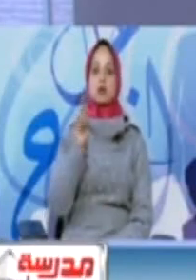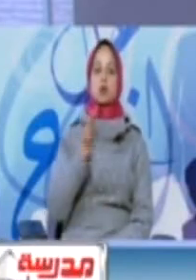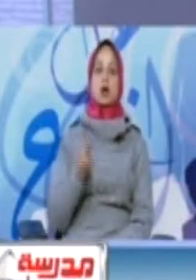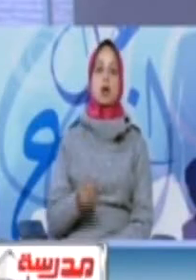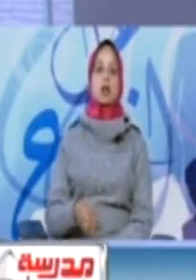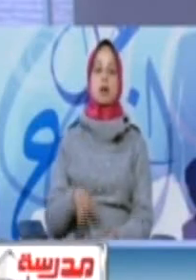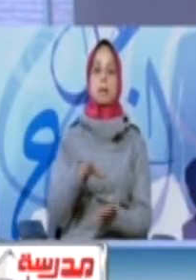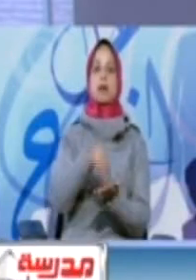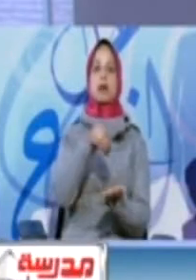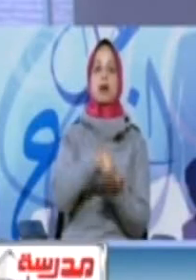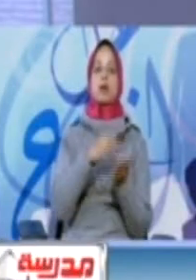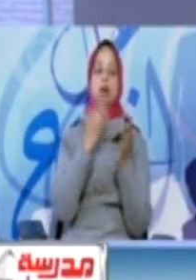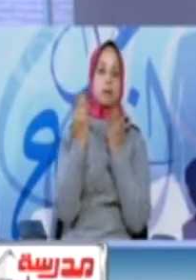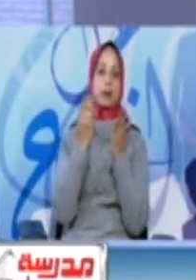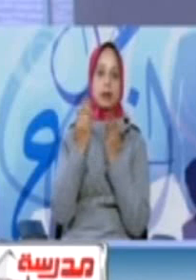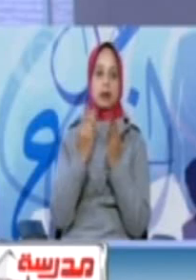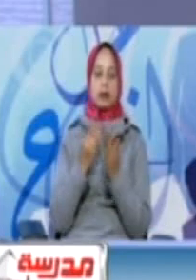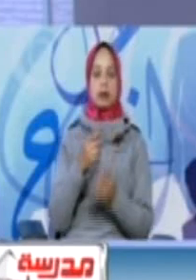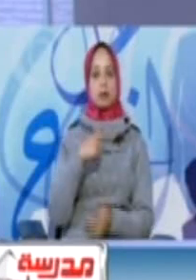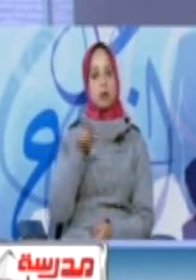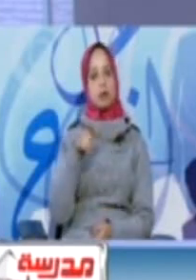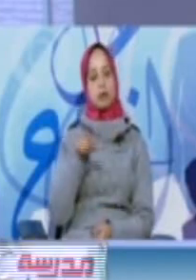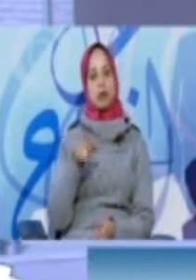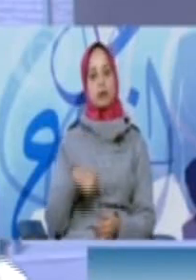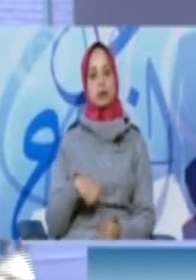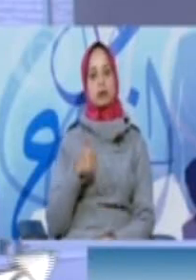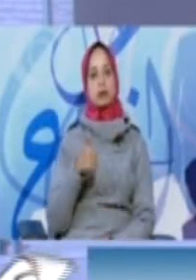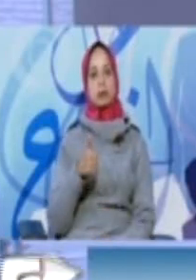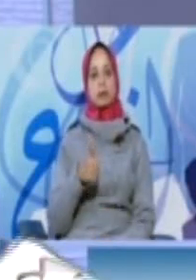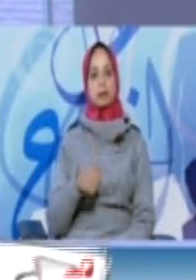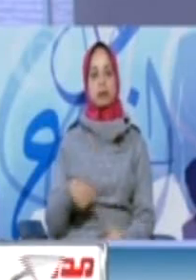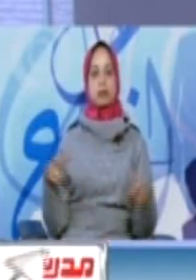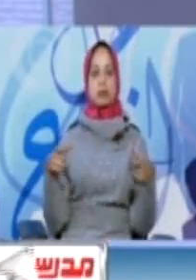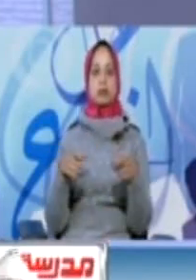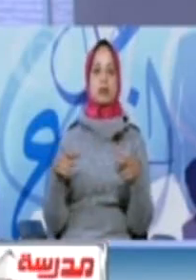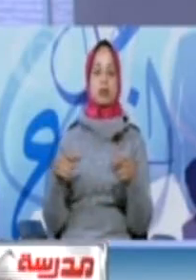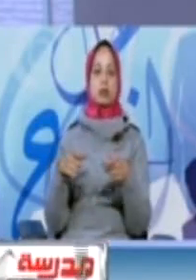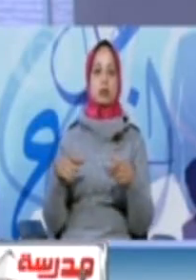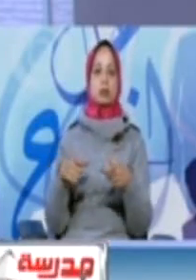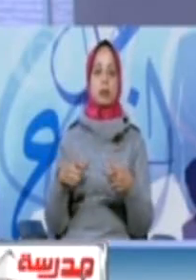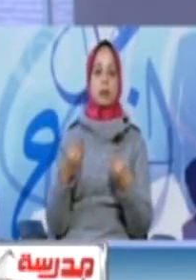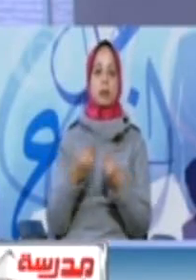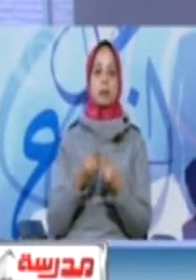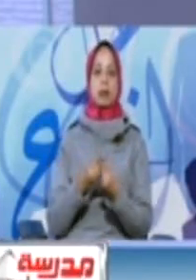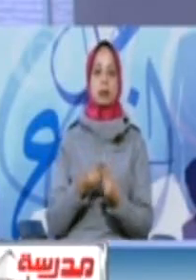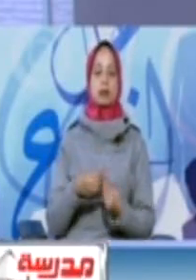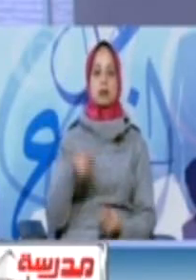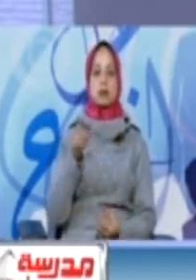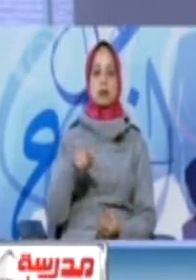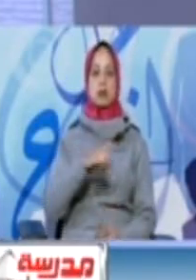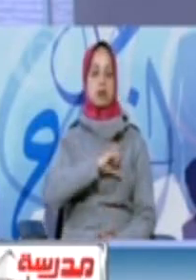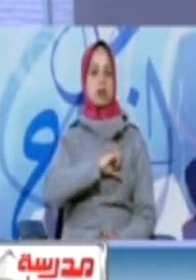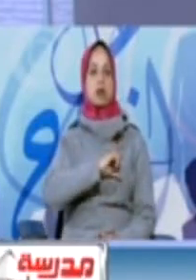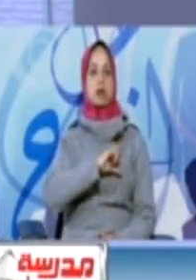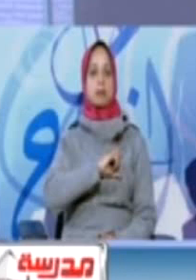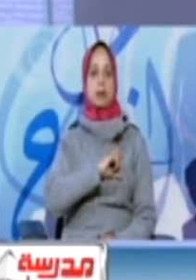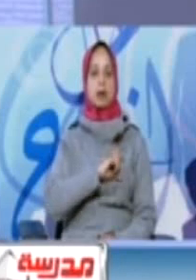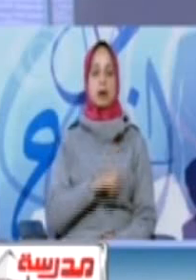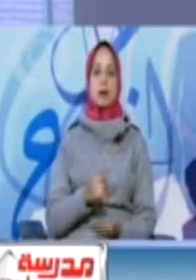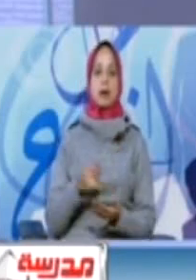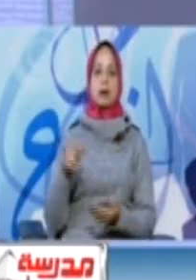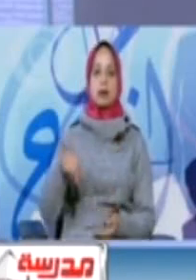ايوه بس اتفضل. طيب تمام. احنا بص يا محمد، في عندنا جروب طلاب مدرسة على الهواء، وجروب طلاب مستر احمد صلاح 2018، في اسئلة كتير